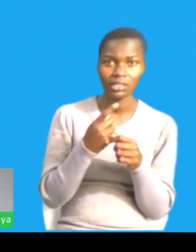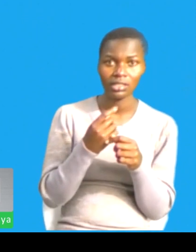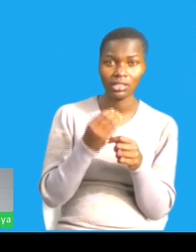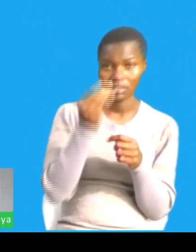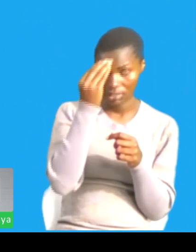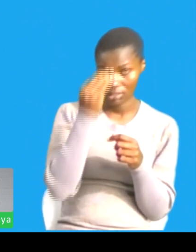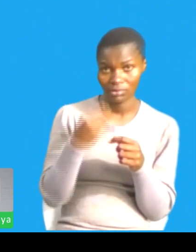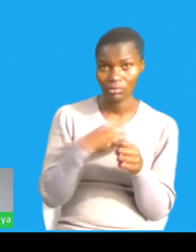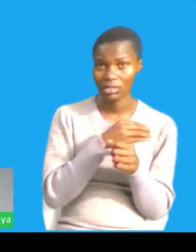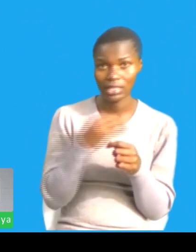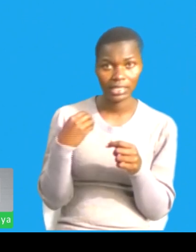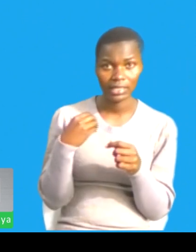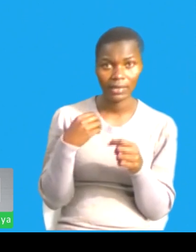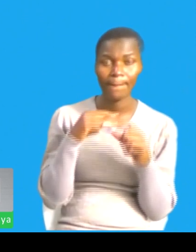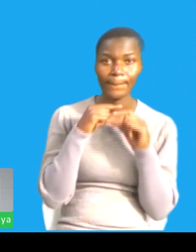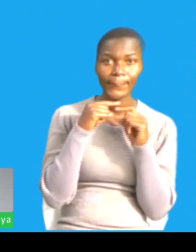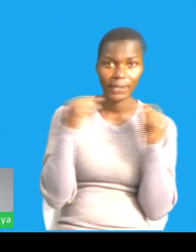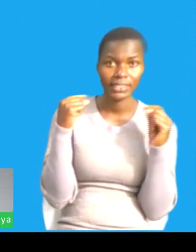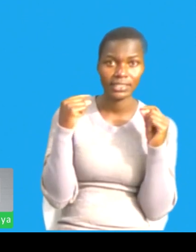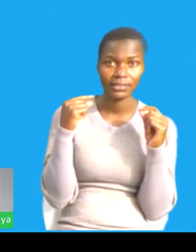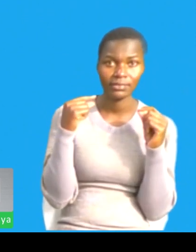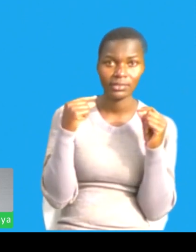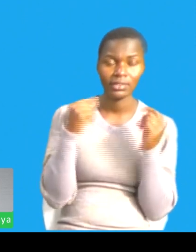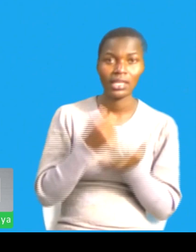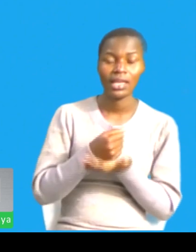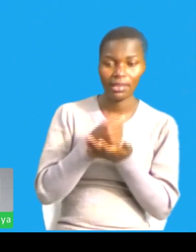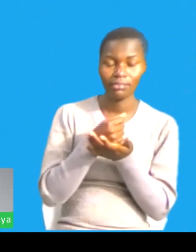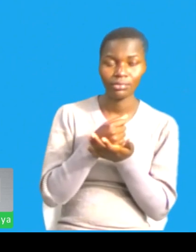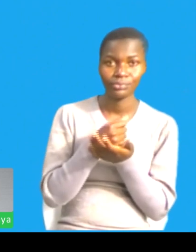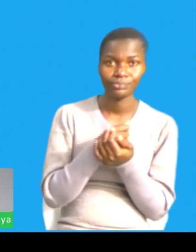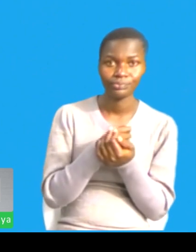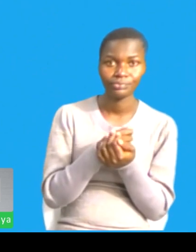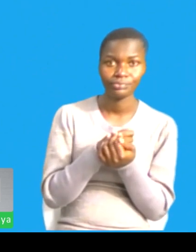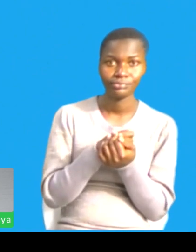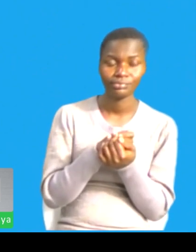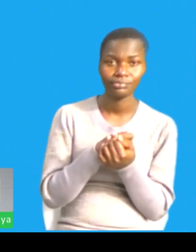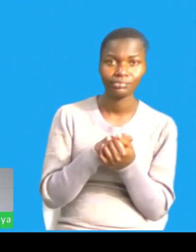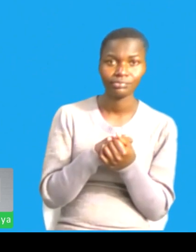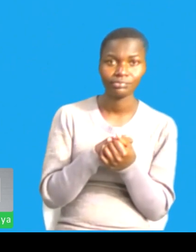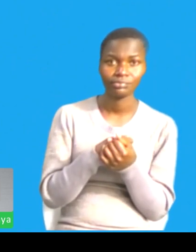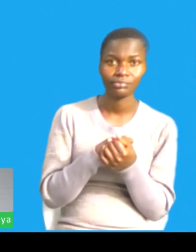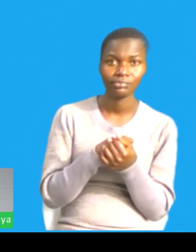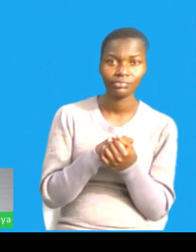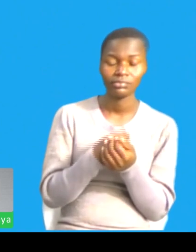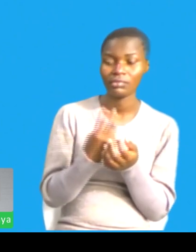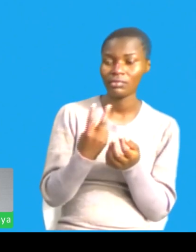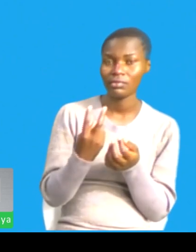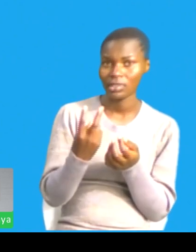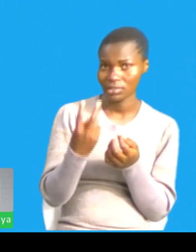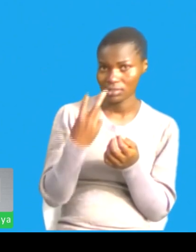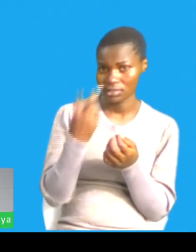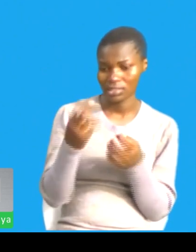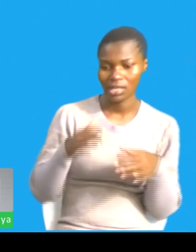wanataka kuwasaidia kuweza kuongea, na kuna mwingine amesema hao ni wa hiyo pande nyingine. Okay. Let's see how this